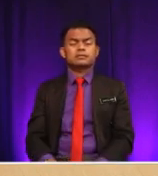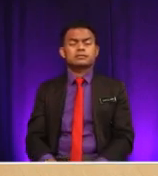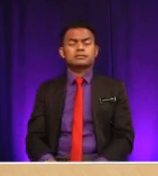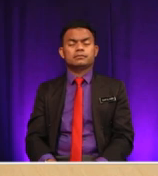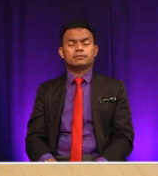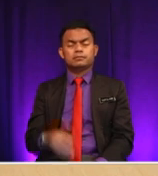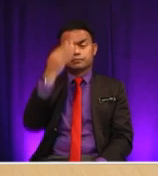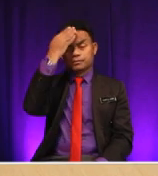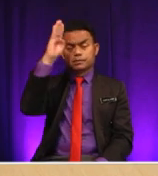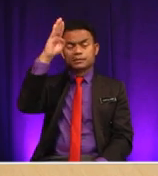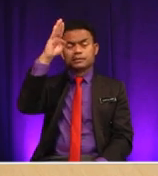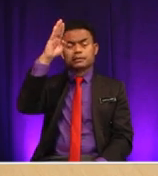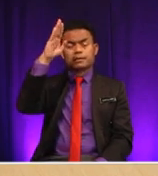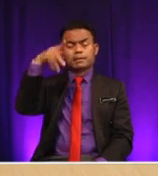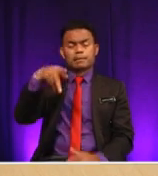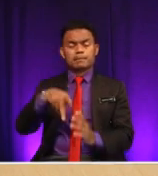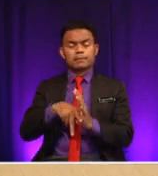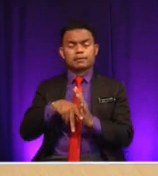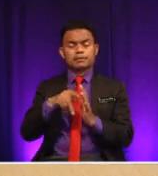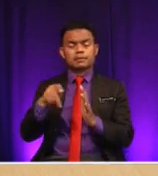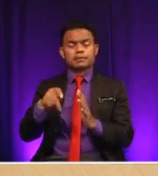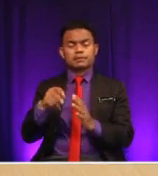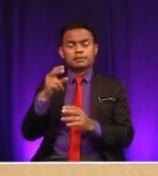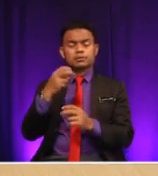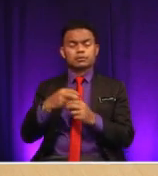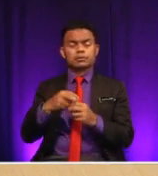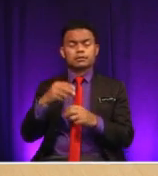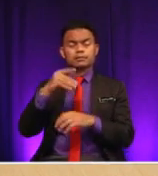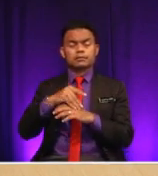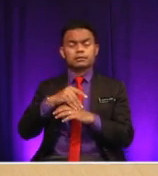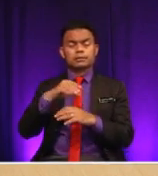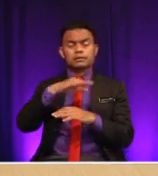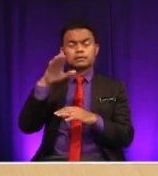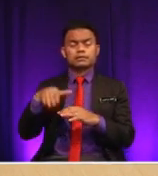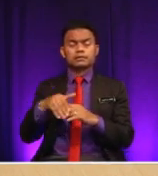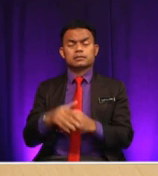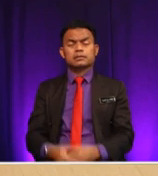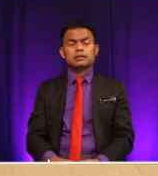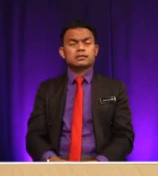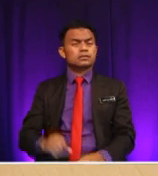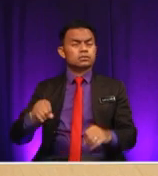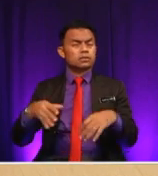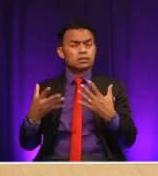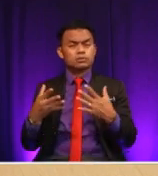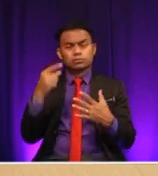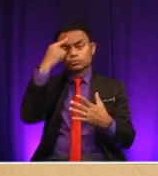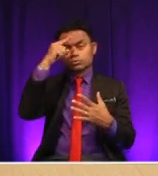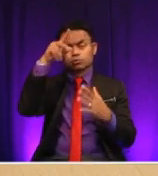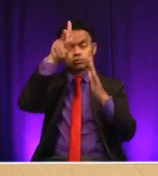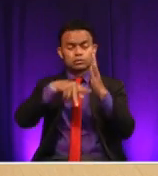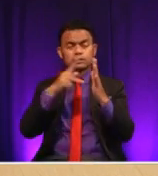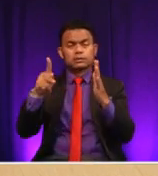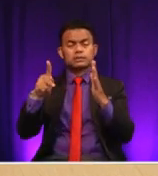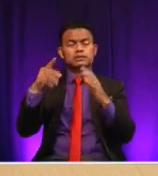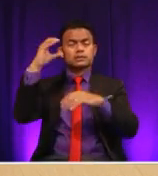ciri seketika Terangkan bagaimana kita mengeluarkan cirinya oke Ada lebih kurang 8 ciri tadi